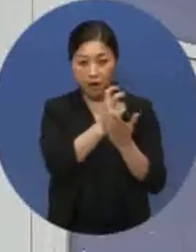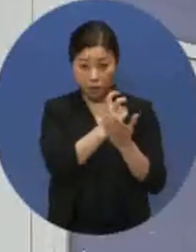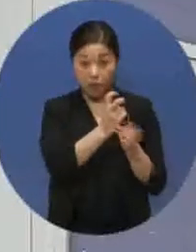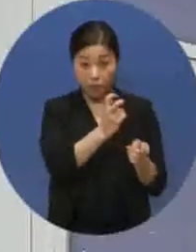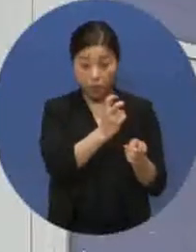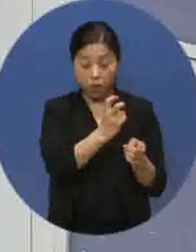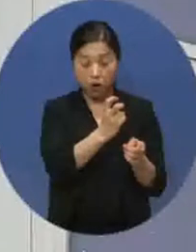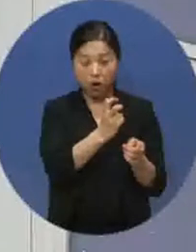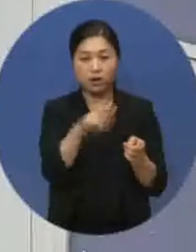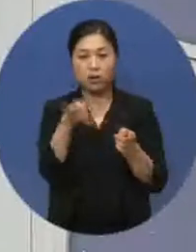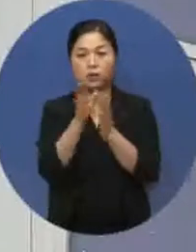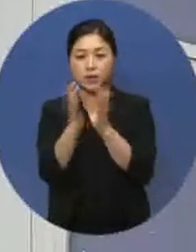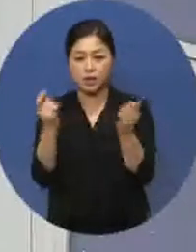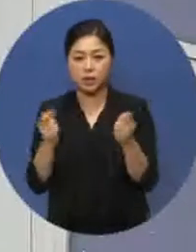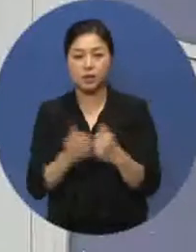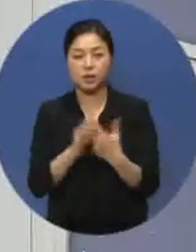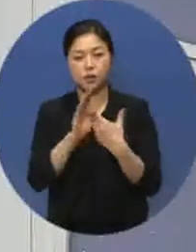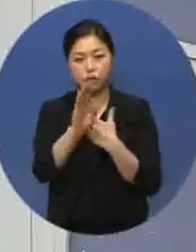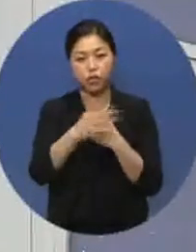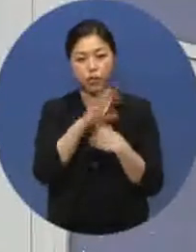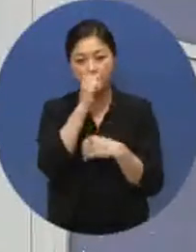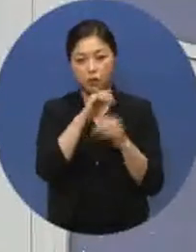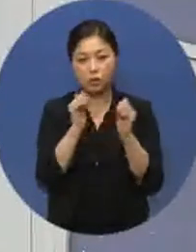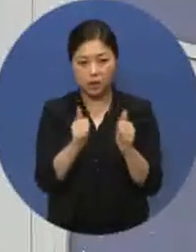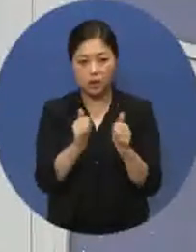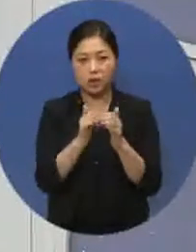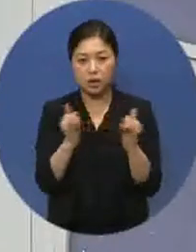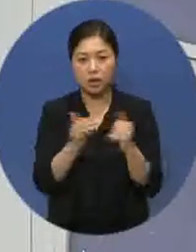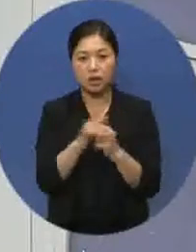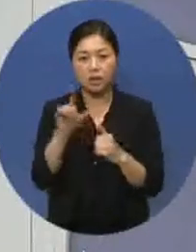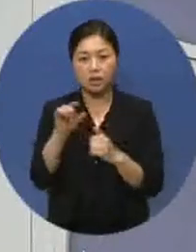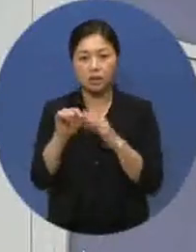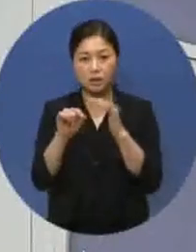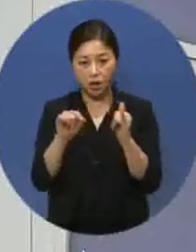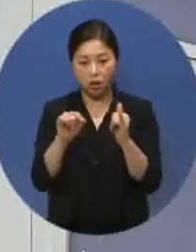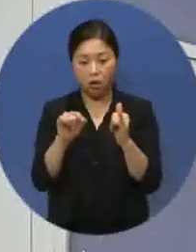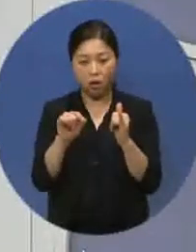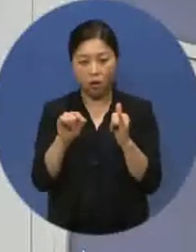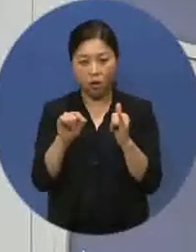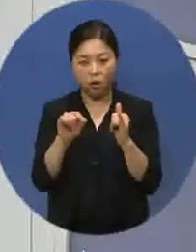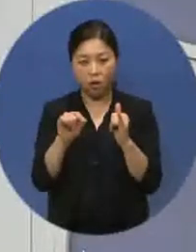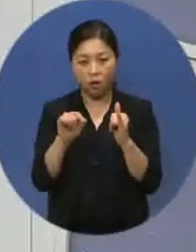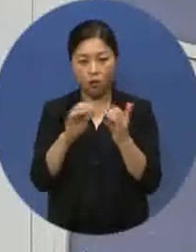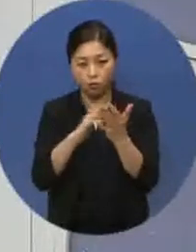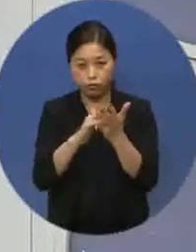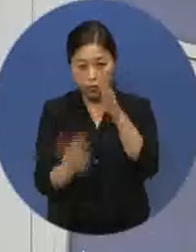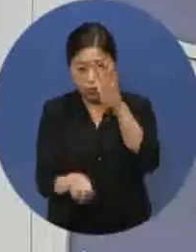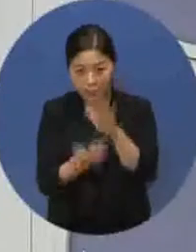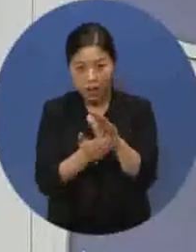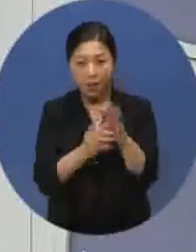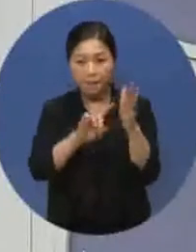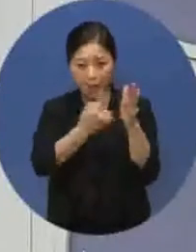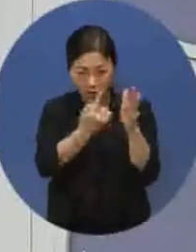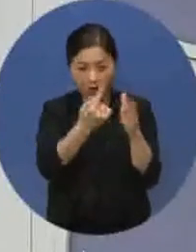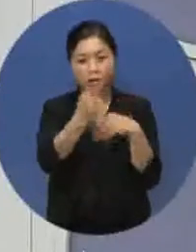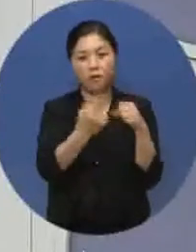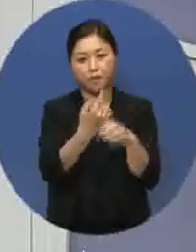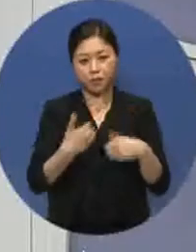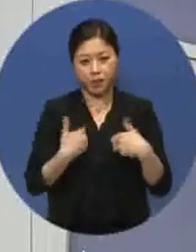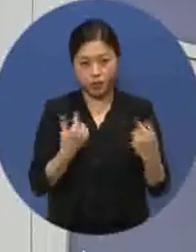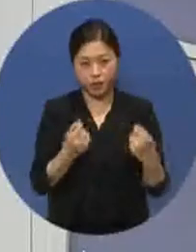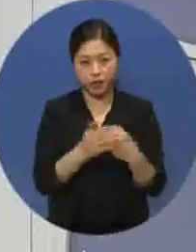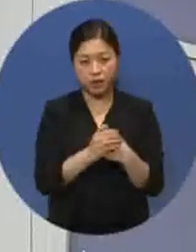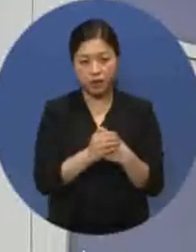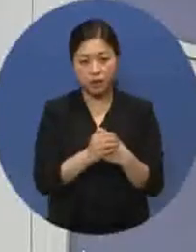등장했습니다. 그 이후로 변호사가 만 명이 되는데 100년이 걸렸습니다. 근데 만 명에서 2만 명 되는데